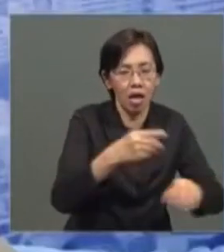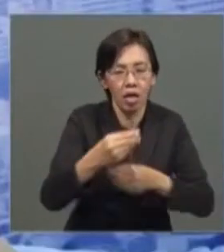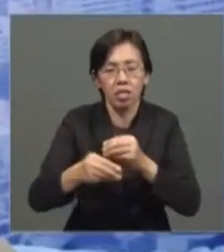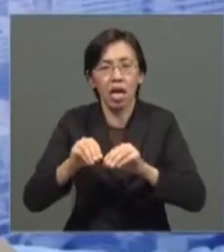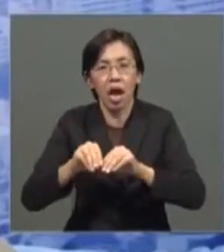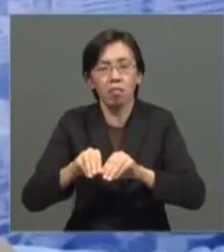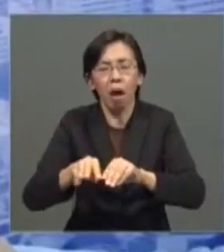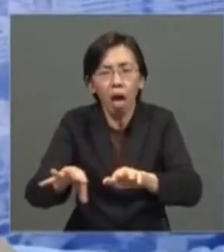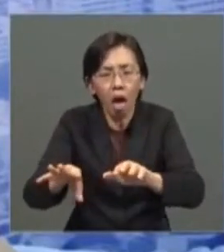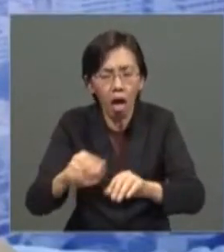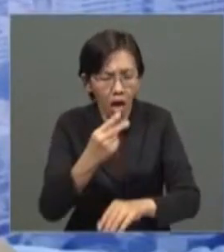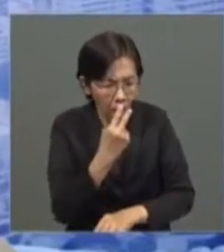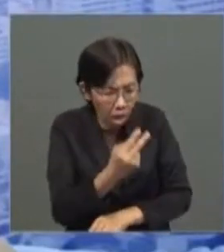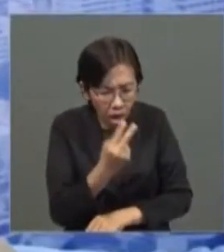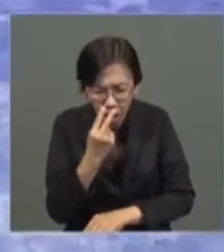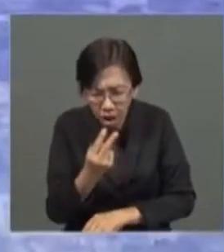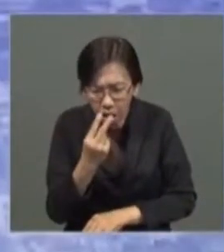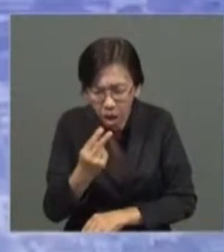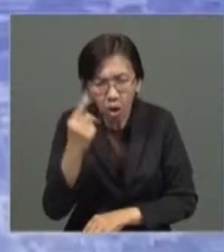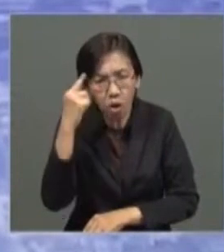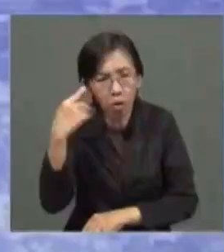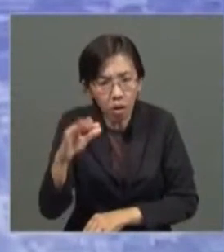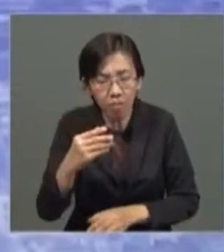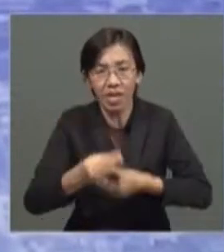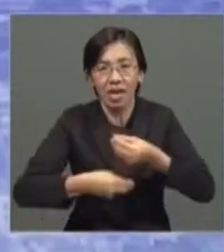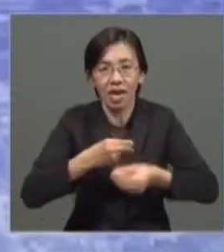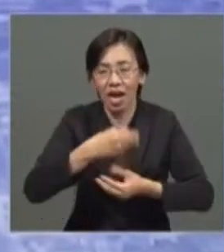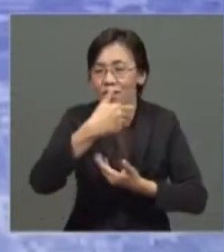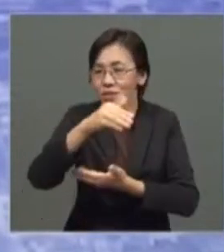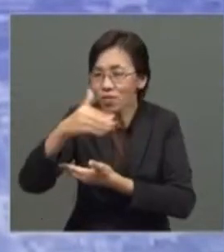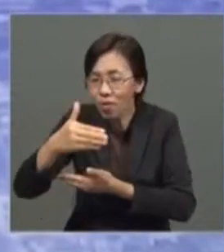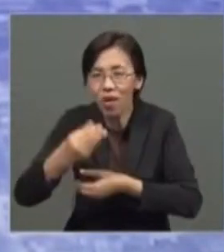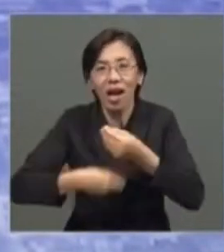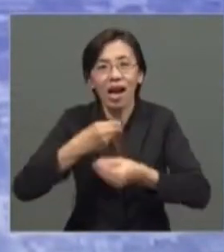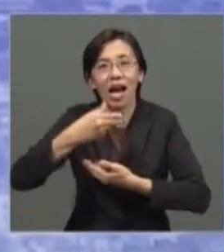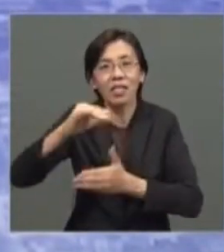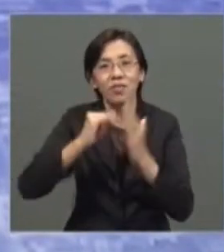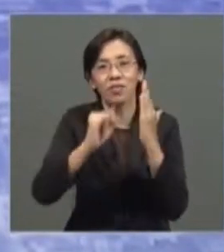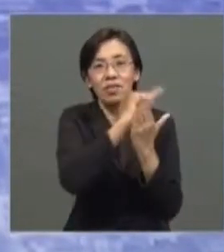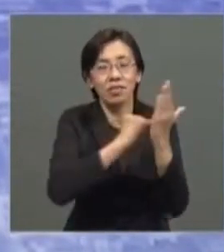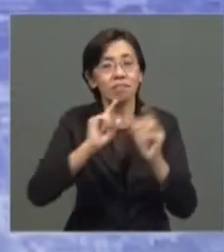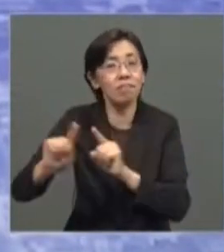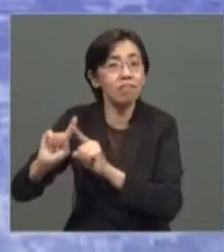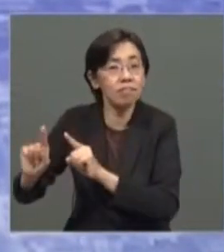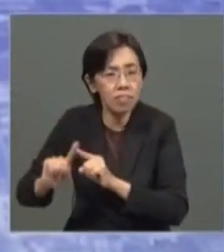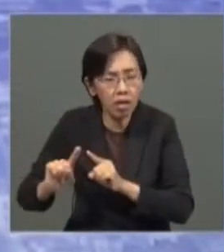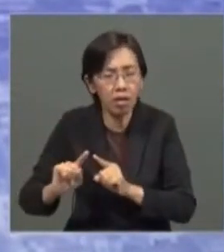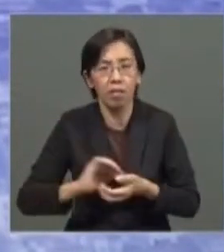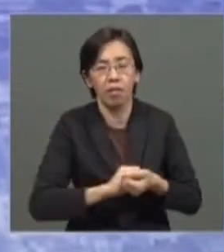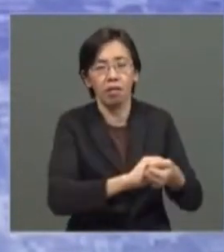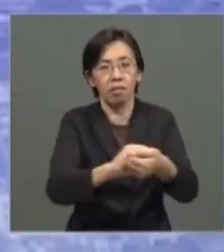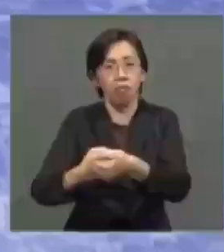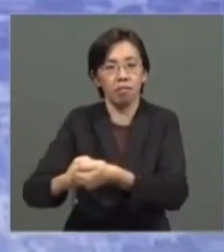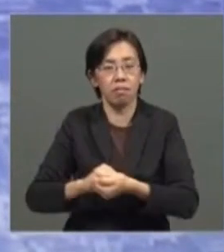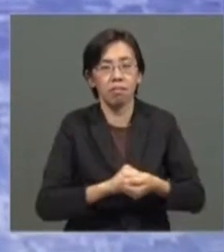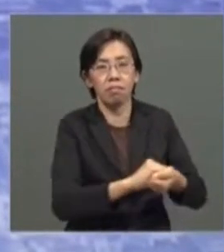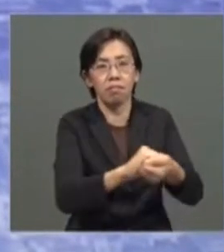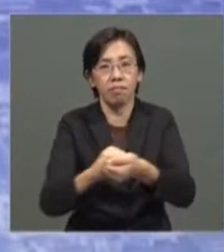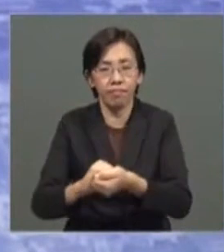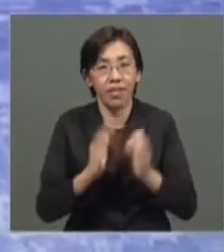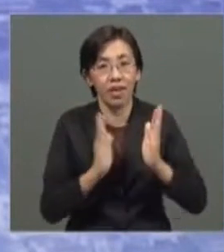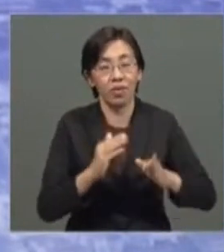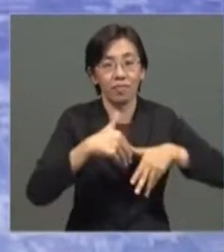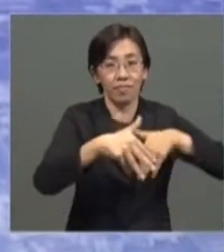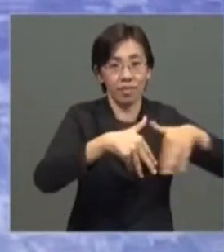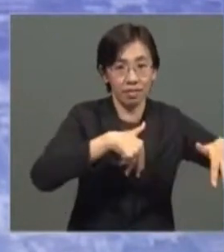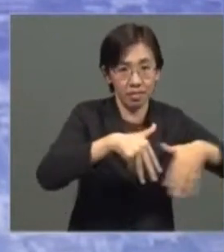พื้นที่ตลาดใหญ่ๆตลาดที่มีการค้าขายขนส่งข้ามจังหวัดข้ามพื้นที่ก็ขอความร่วมมือให้ทั้ง